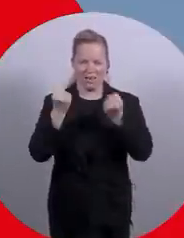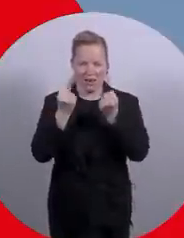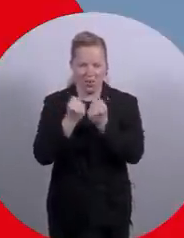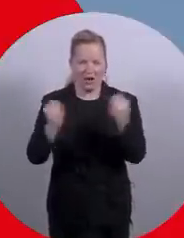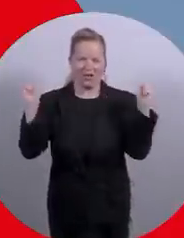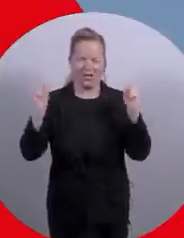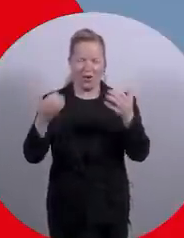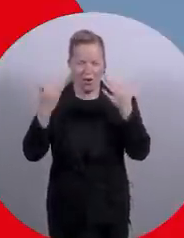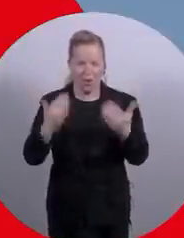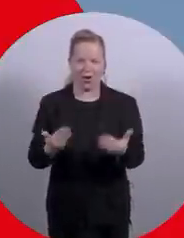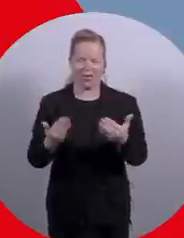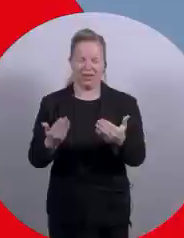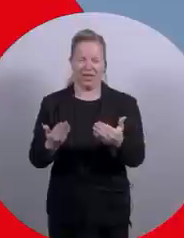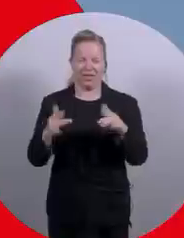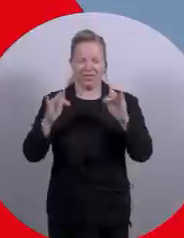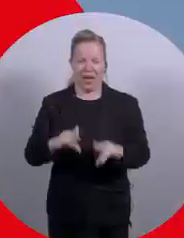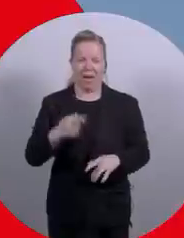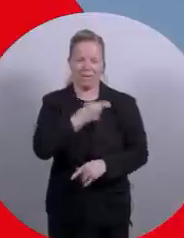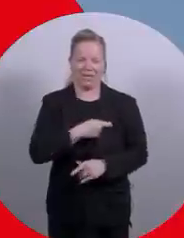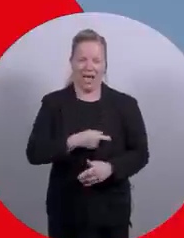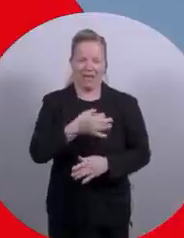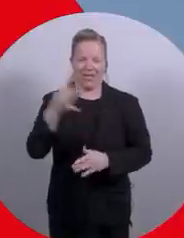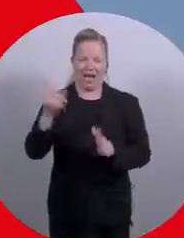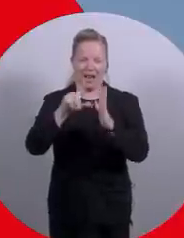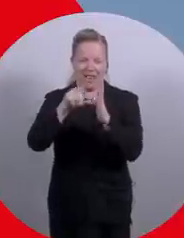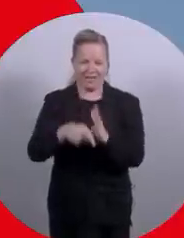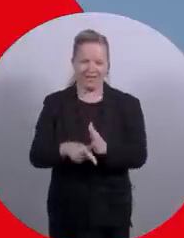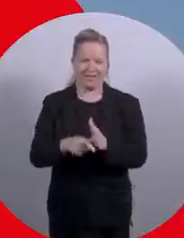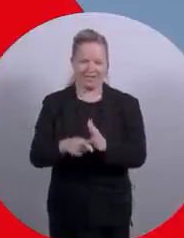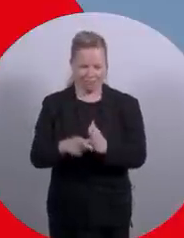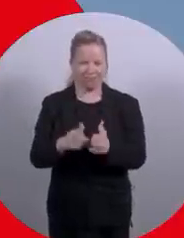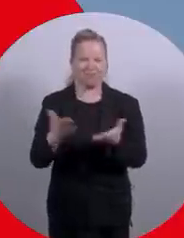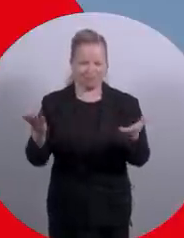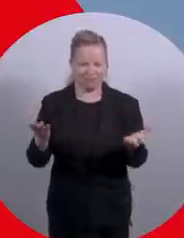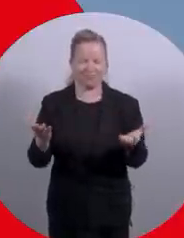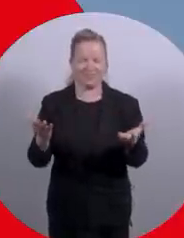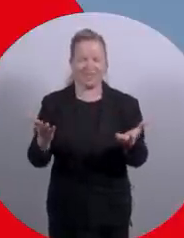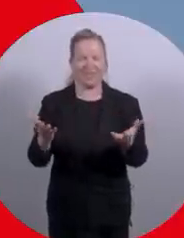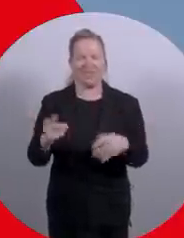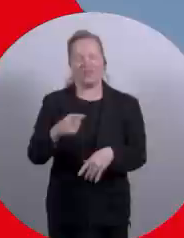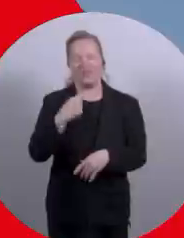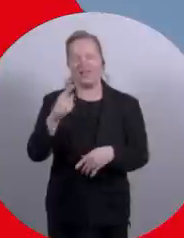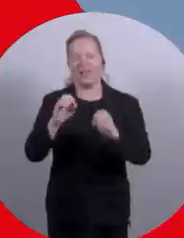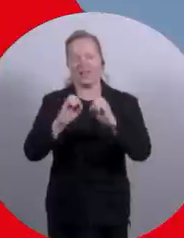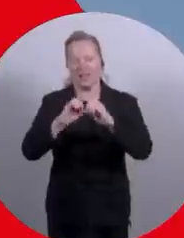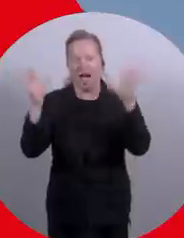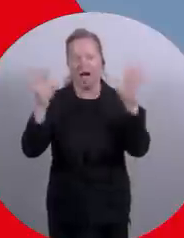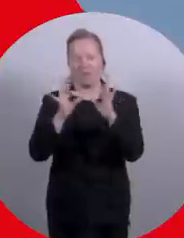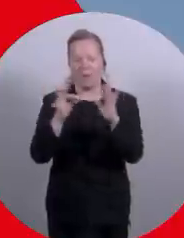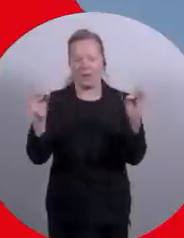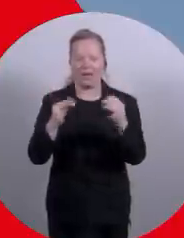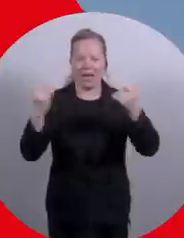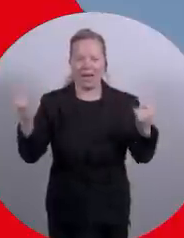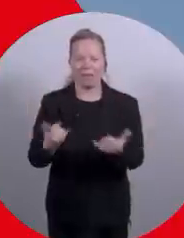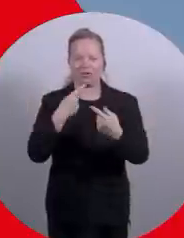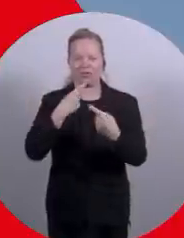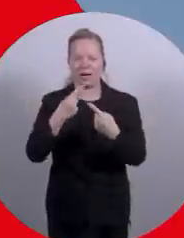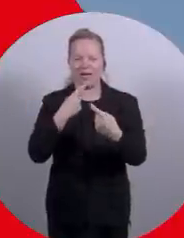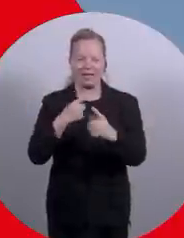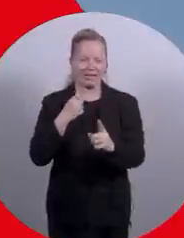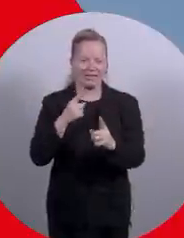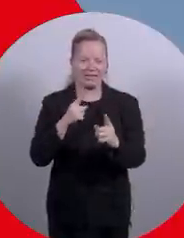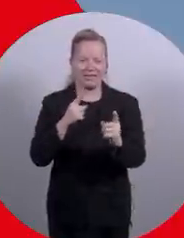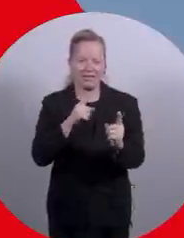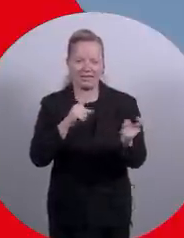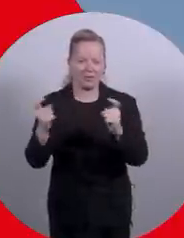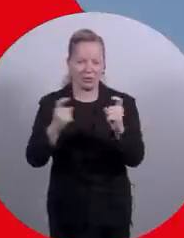die herausgeht aus diesem Parteitag in Linz aber ich sage ganz klar formulieren wenn man immer sprechen über die Situation unser Ziel